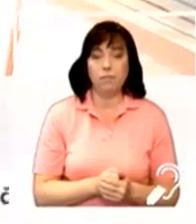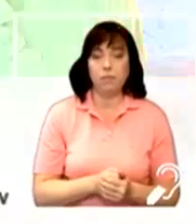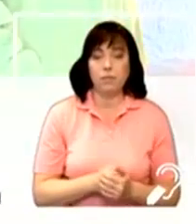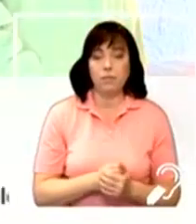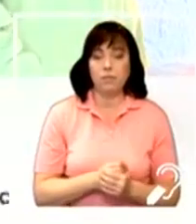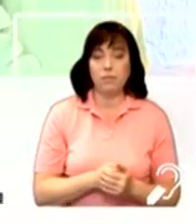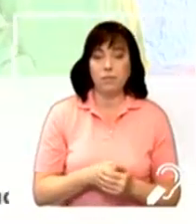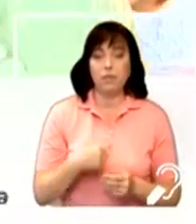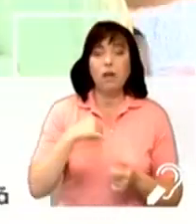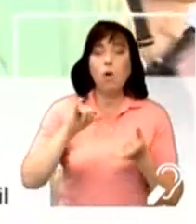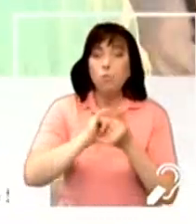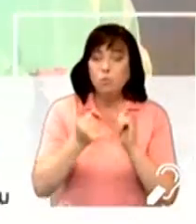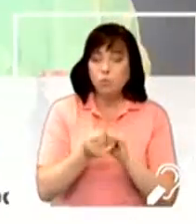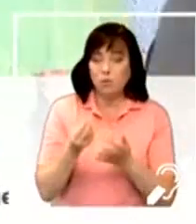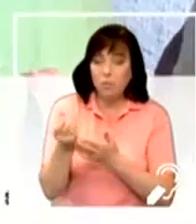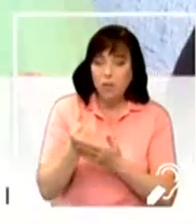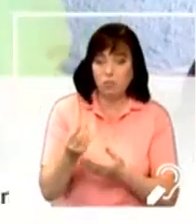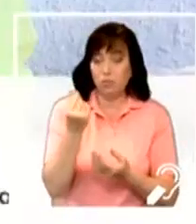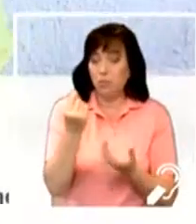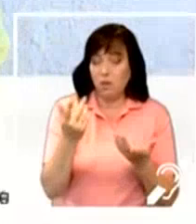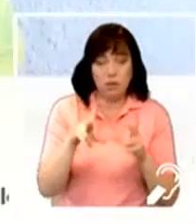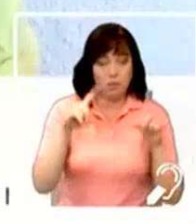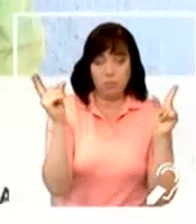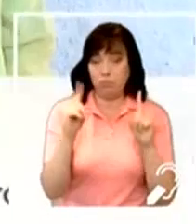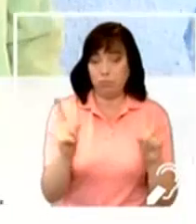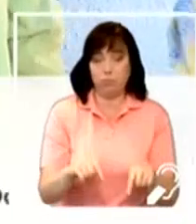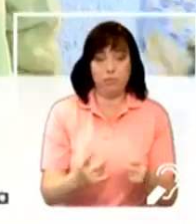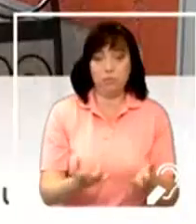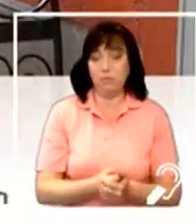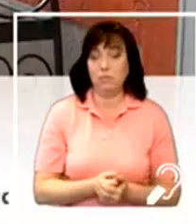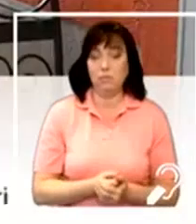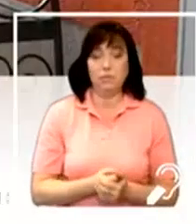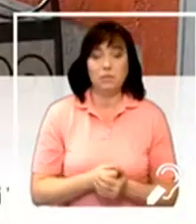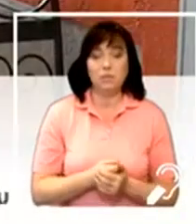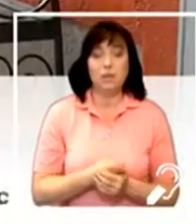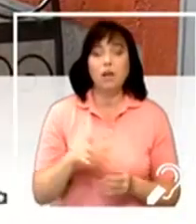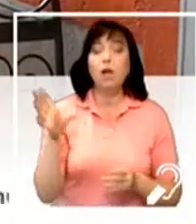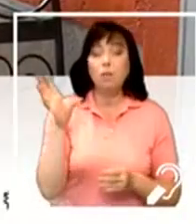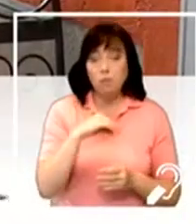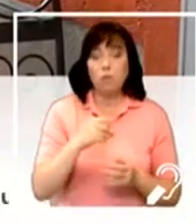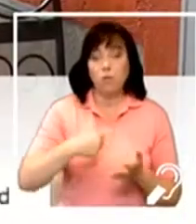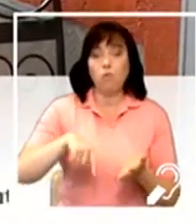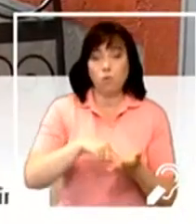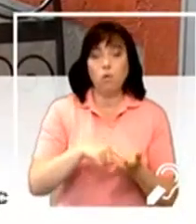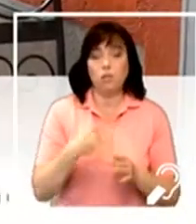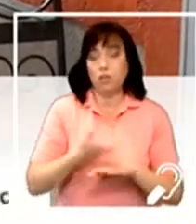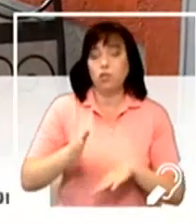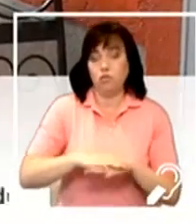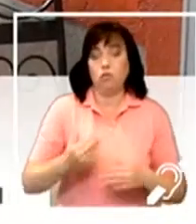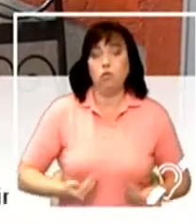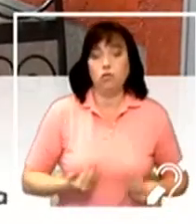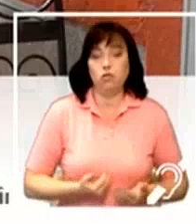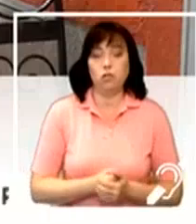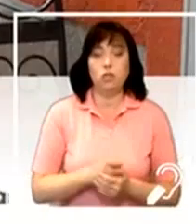rând, să plătesc comunalele. Urmă, celelalte câte leacă, mai puțin. În tot orașul s-a agravat în ce sens? În sens